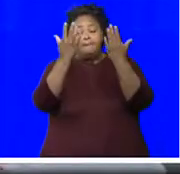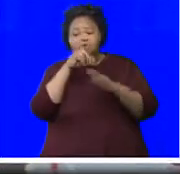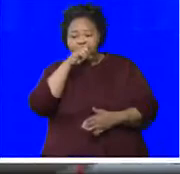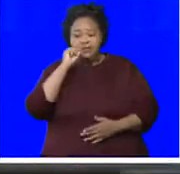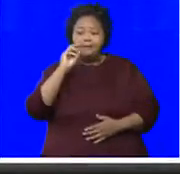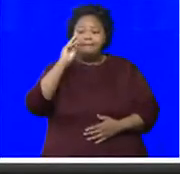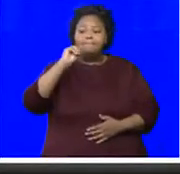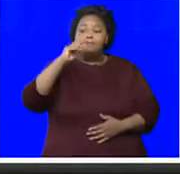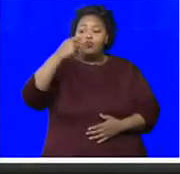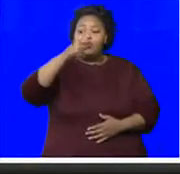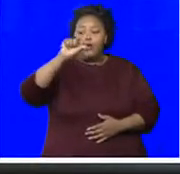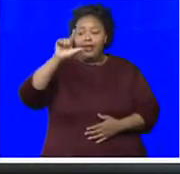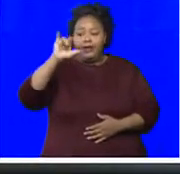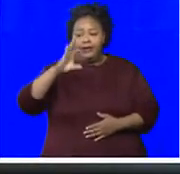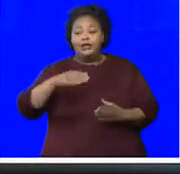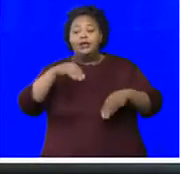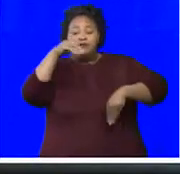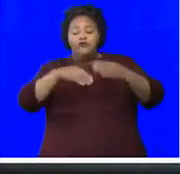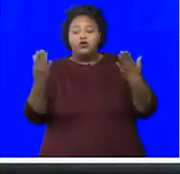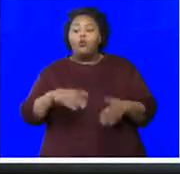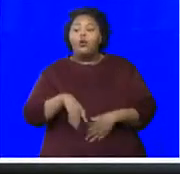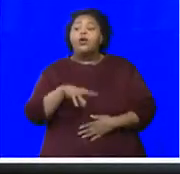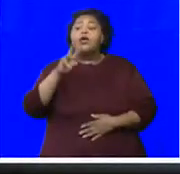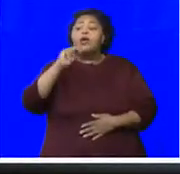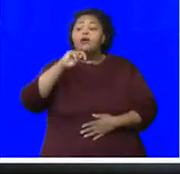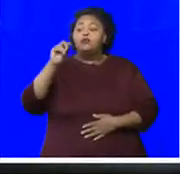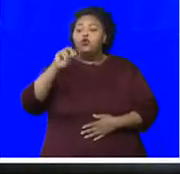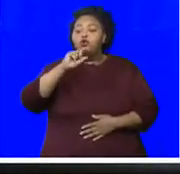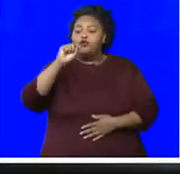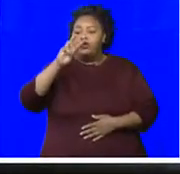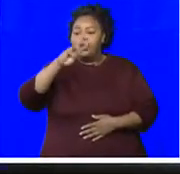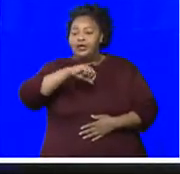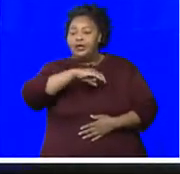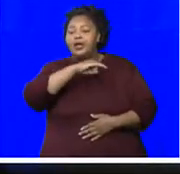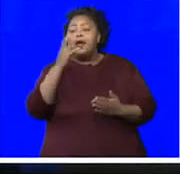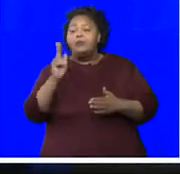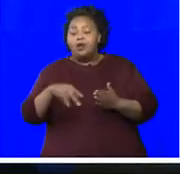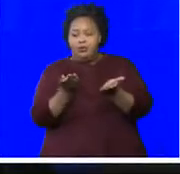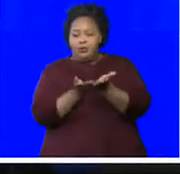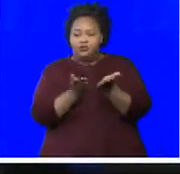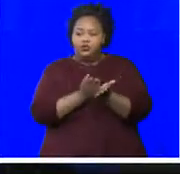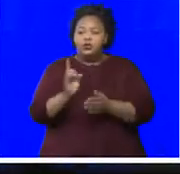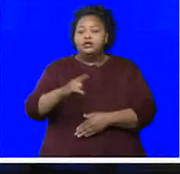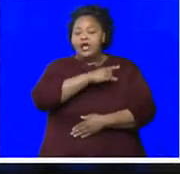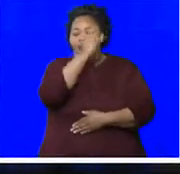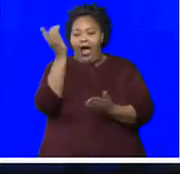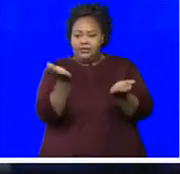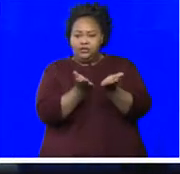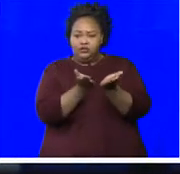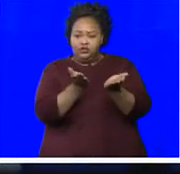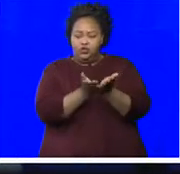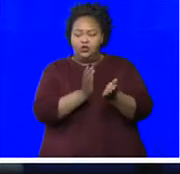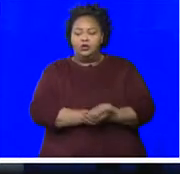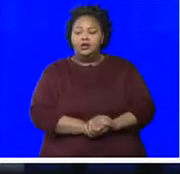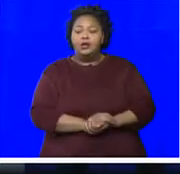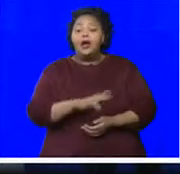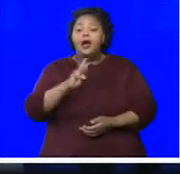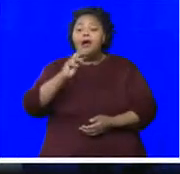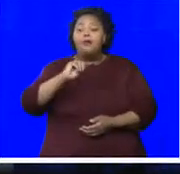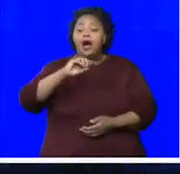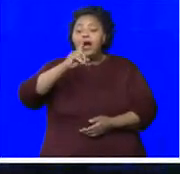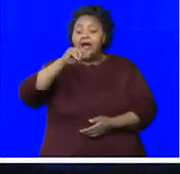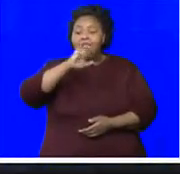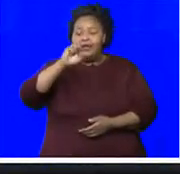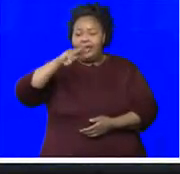Emphakathini wakamkhweli kutabe kuvotelwa emnothweni primary school, kamkhweli primary school kanye nasesiphofaneni high school. Madlenya